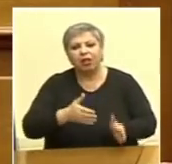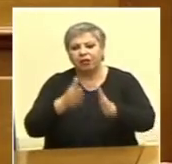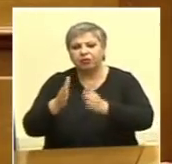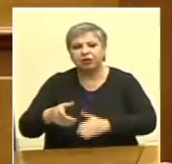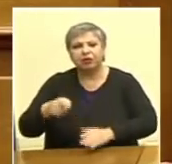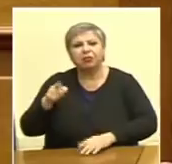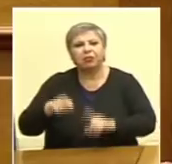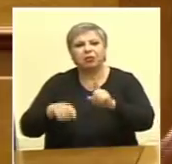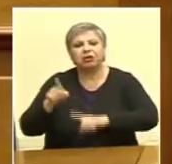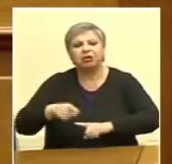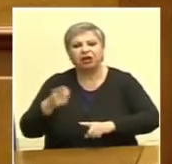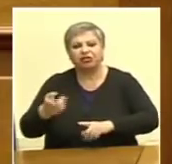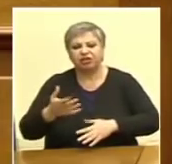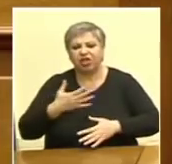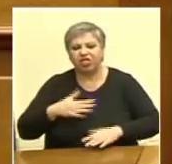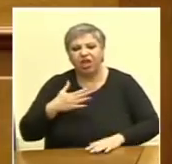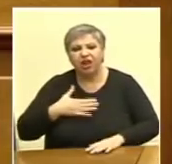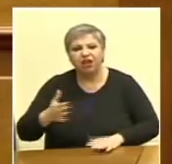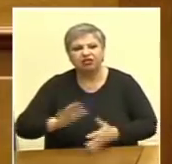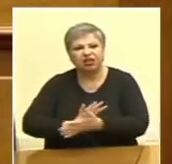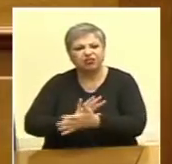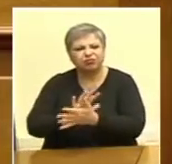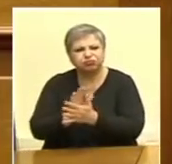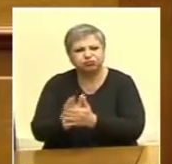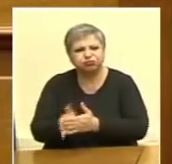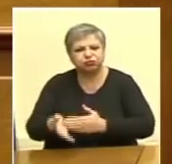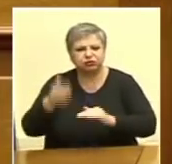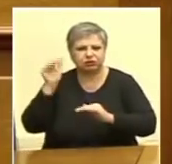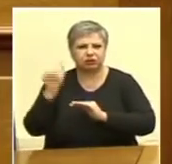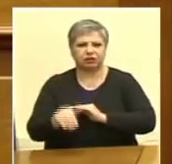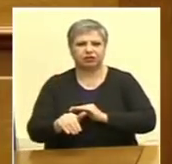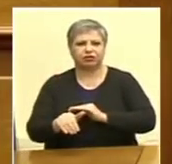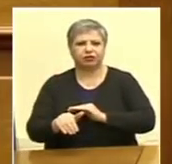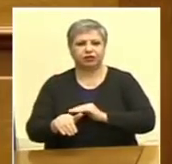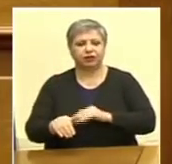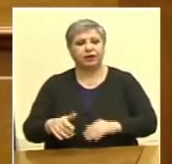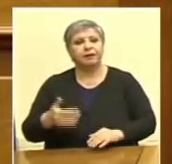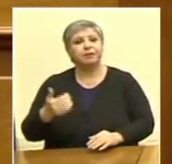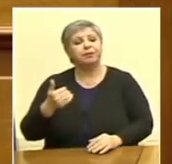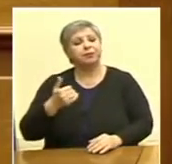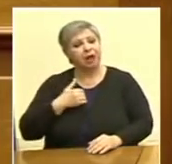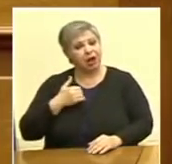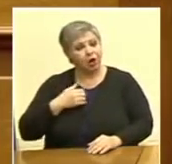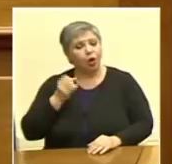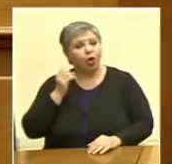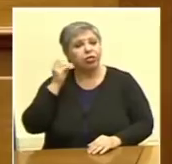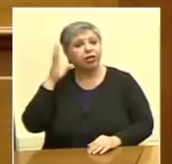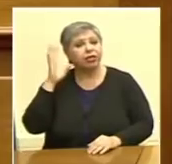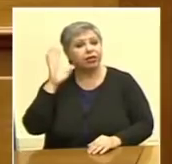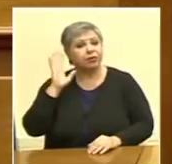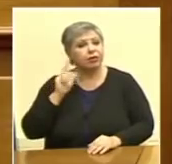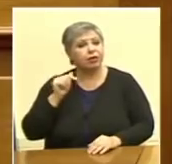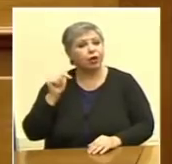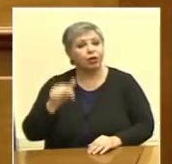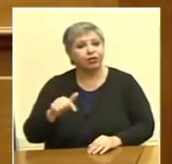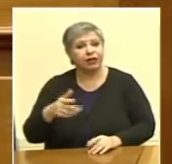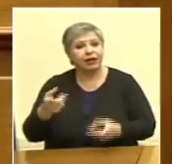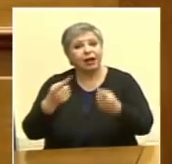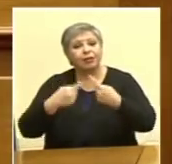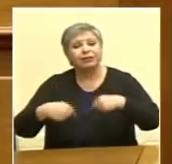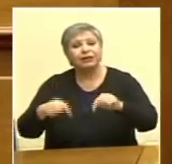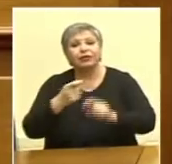δύσκολες μέρες. Εγώ θα θυμηθώ την ρίση του συμπαθέστατου επιτρόπου του Φιλανδού,